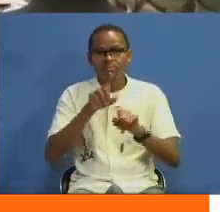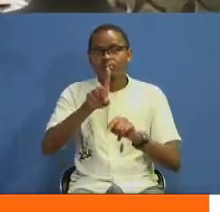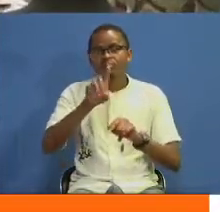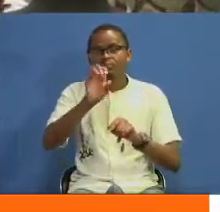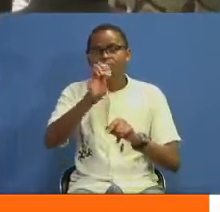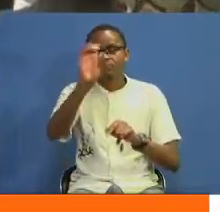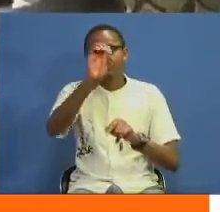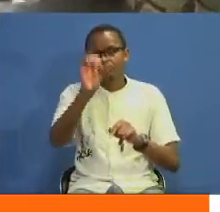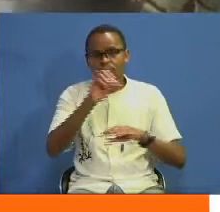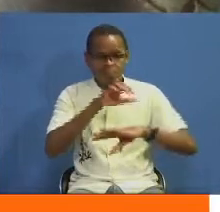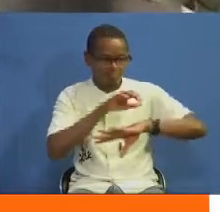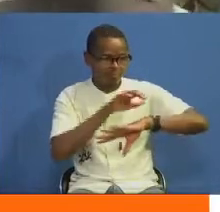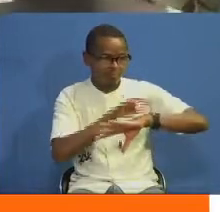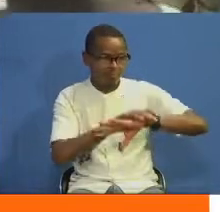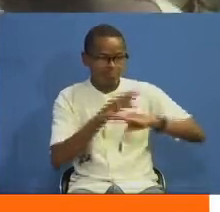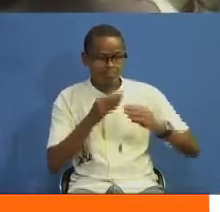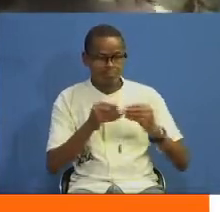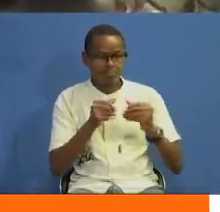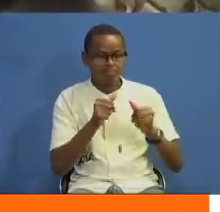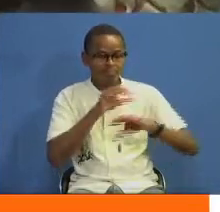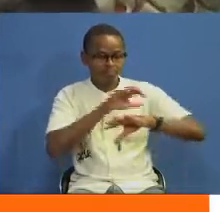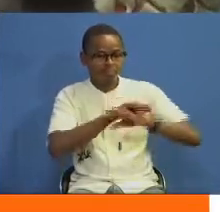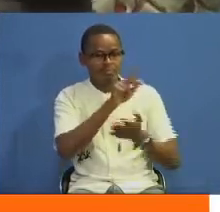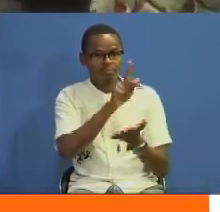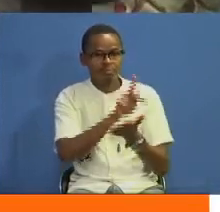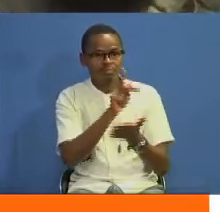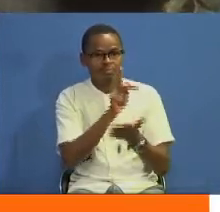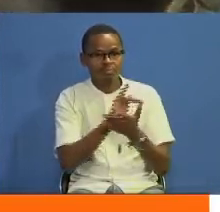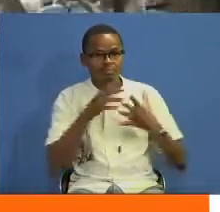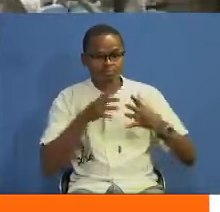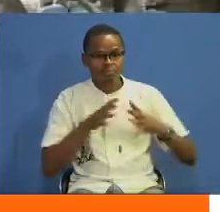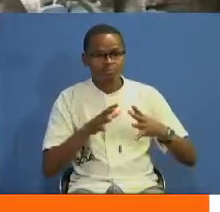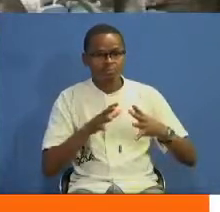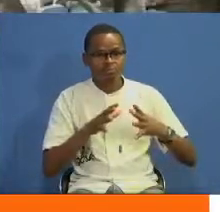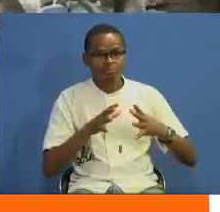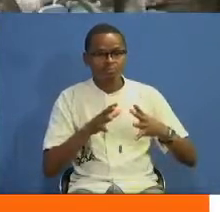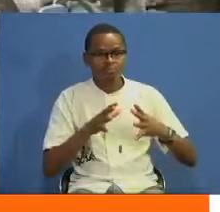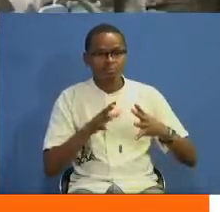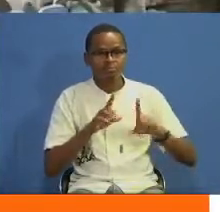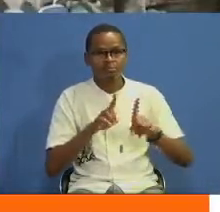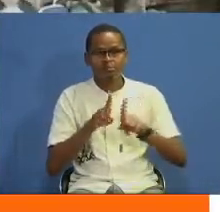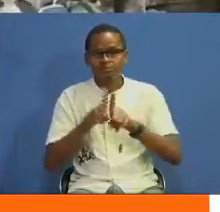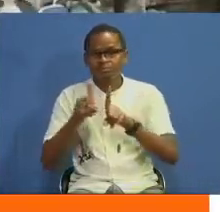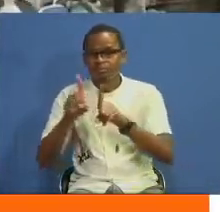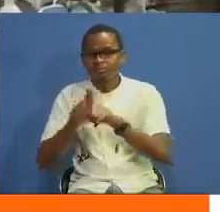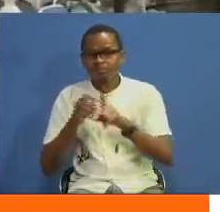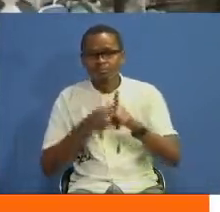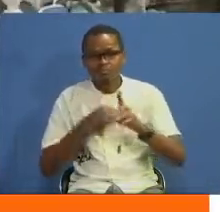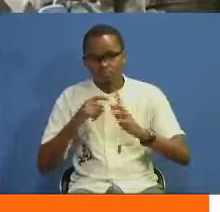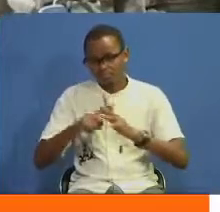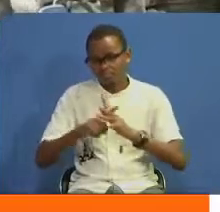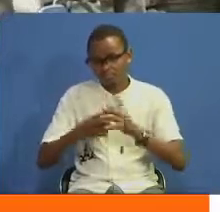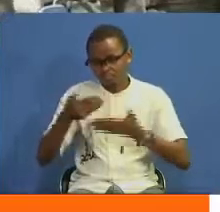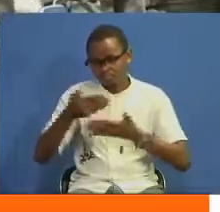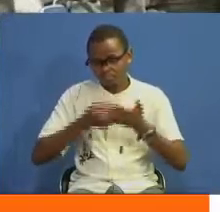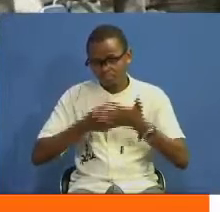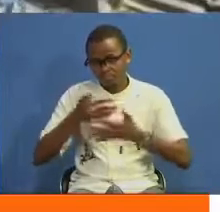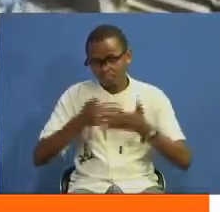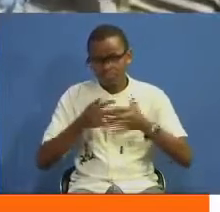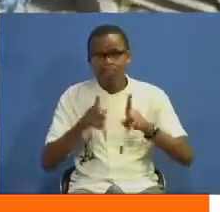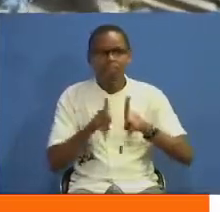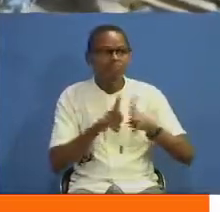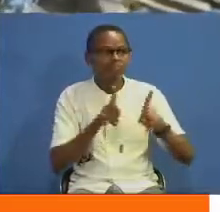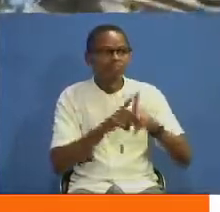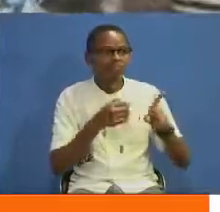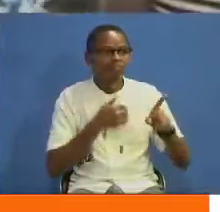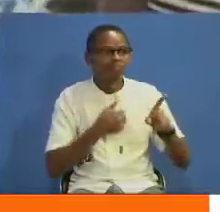100% na kupata masuluhisho ya kuweka akiba kwa watu hawa. Kuhusu nguvu ya mafanikio ya kwanza ya biashara kwa bidhaa hizo